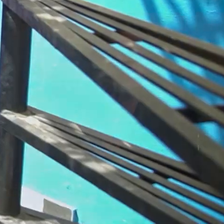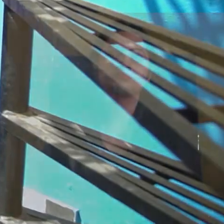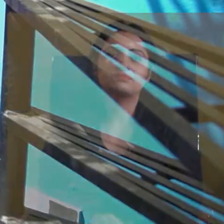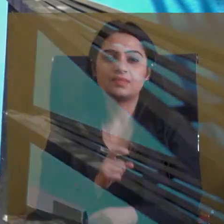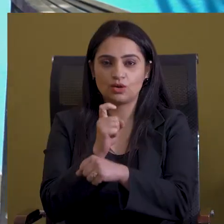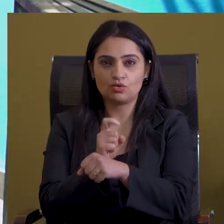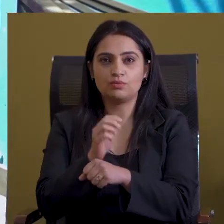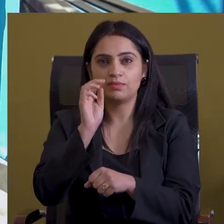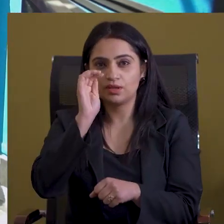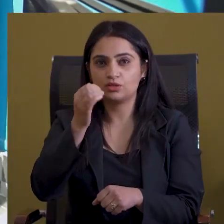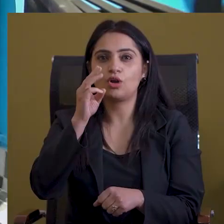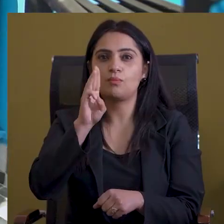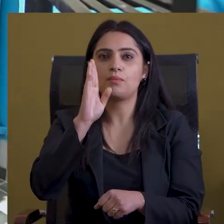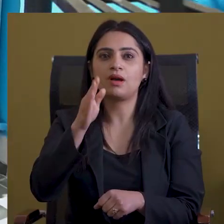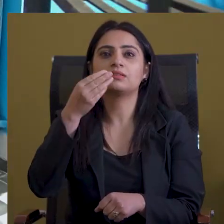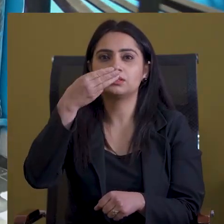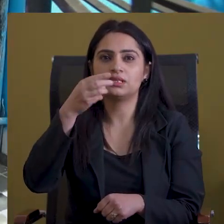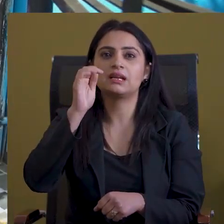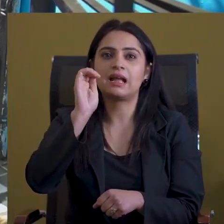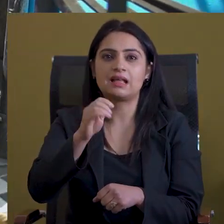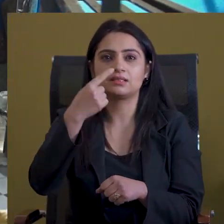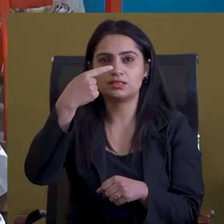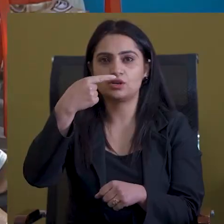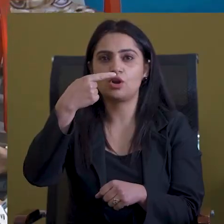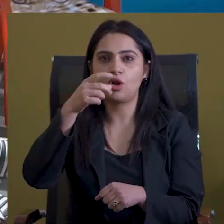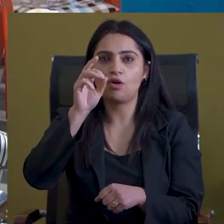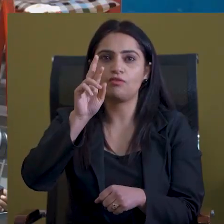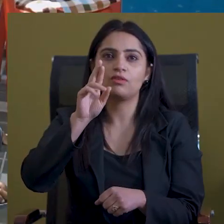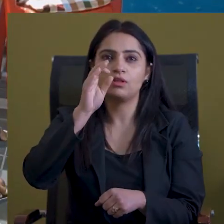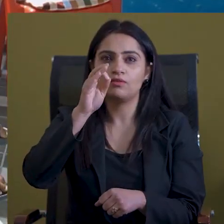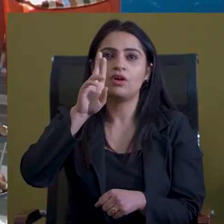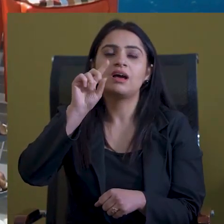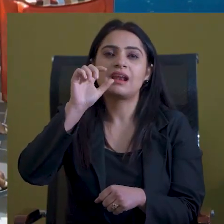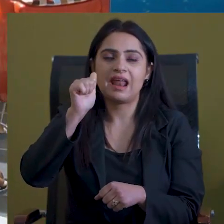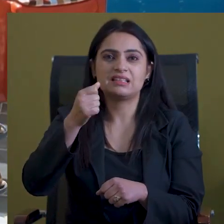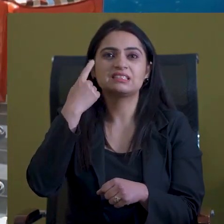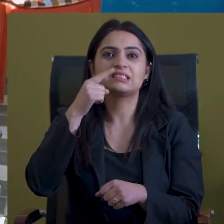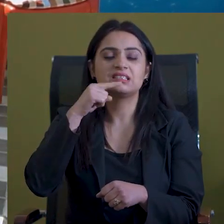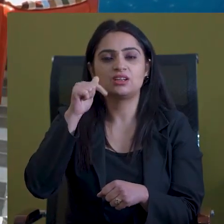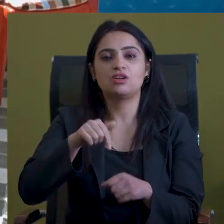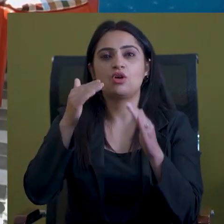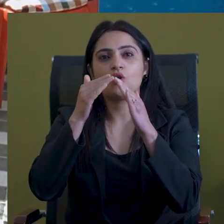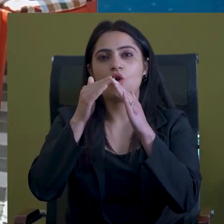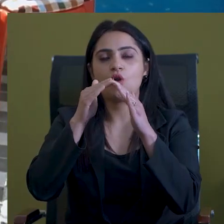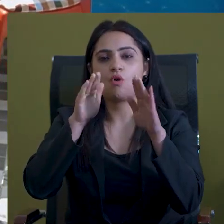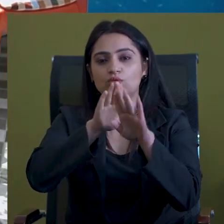गुल्मी तमघास का नवराज सुवेदी को दैनी की अहिले घर को छात्मा सिमित छा